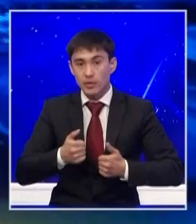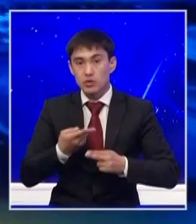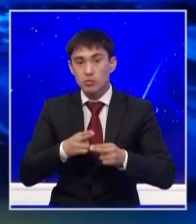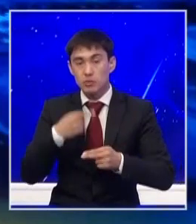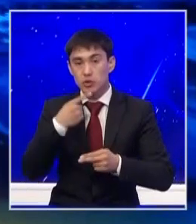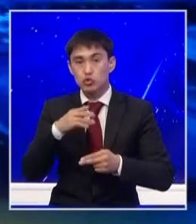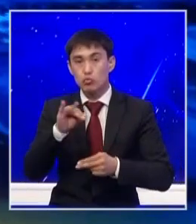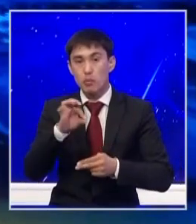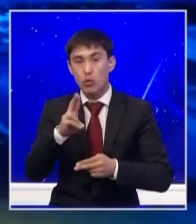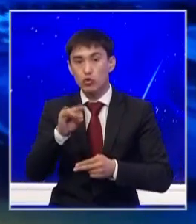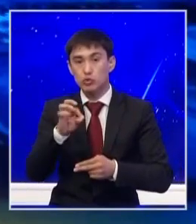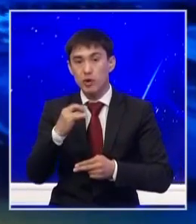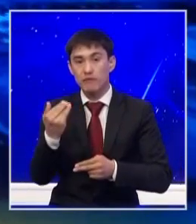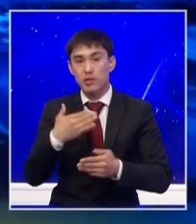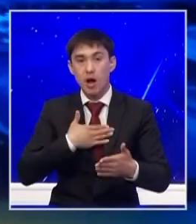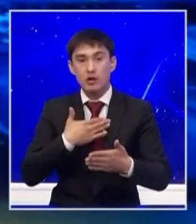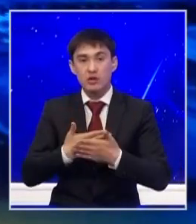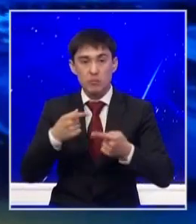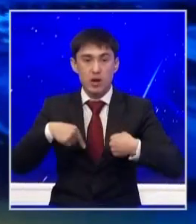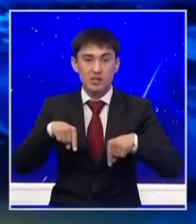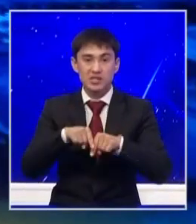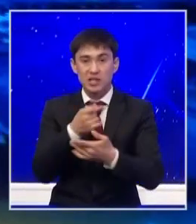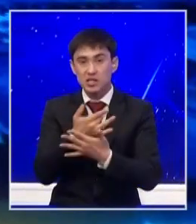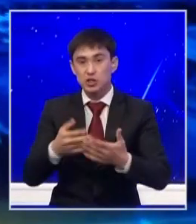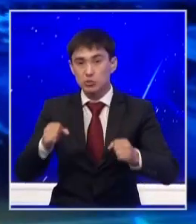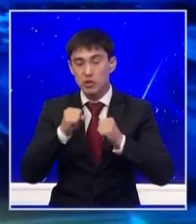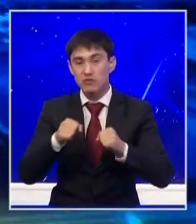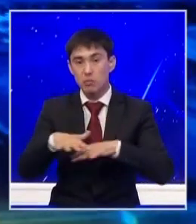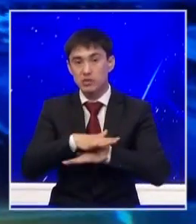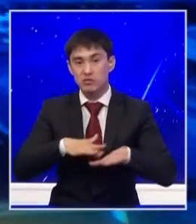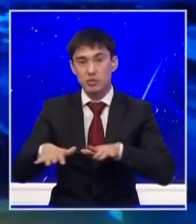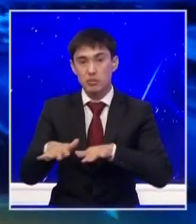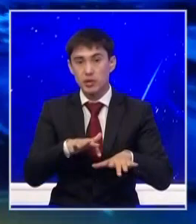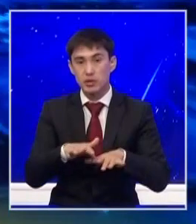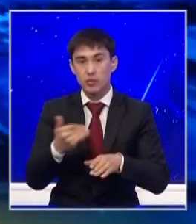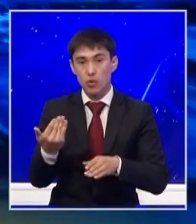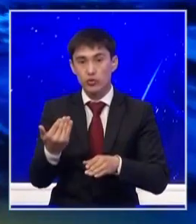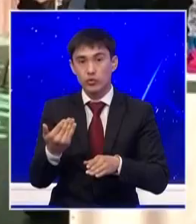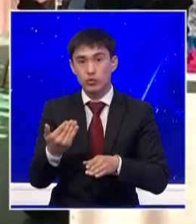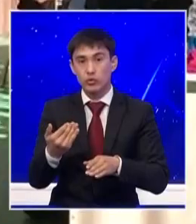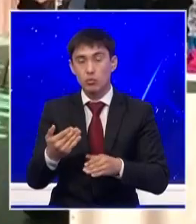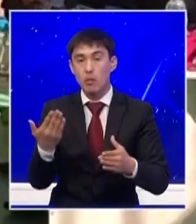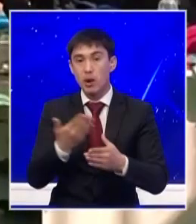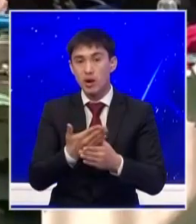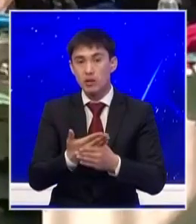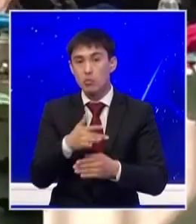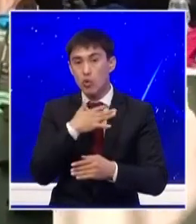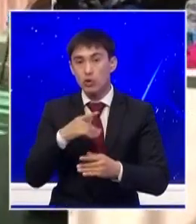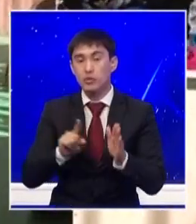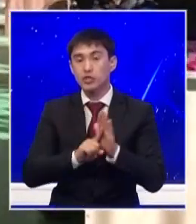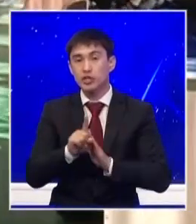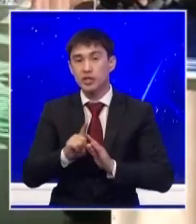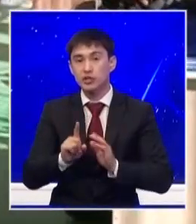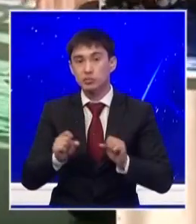отметить жумабек куанышбайлы был активным организатором различных спортивно-массовых мероприятий он не только помогал многим